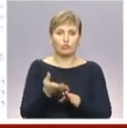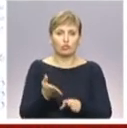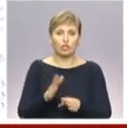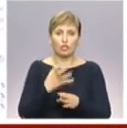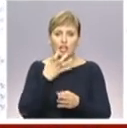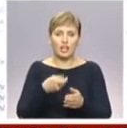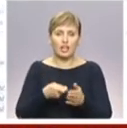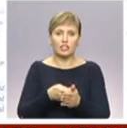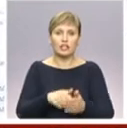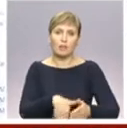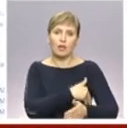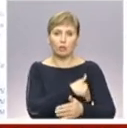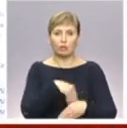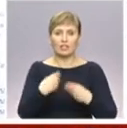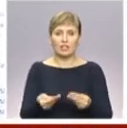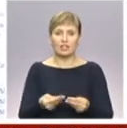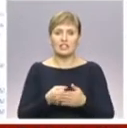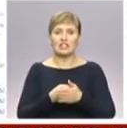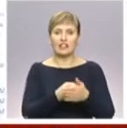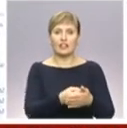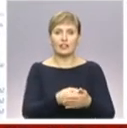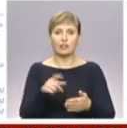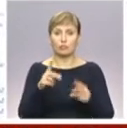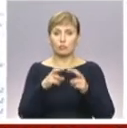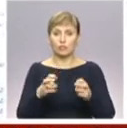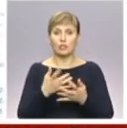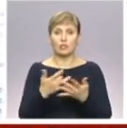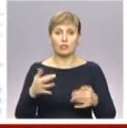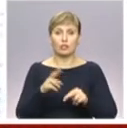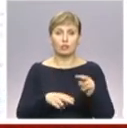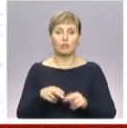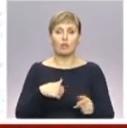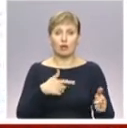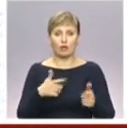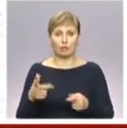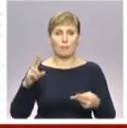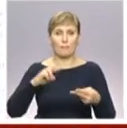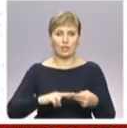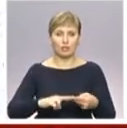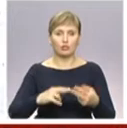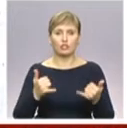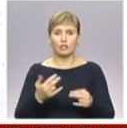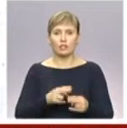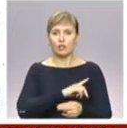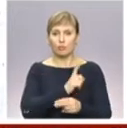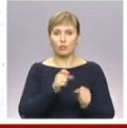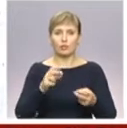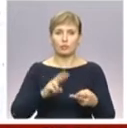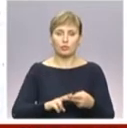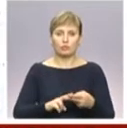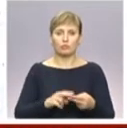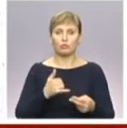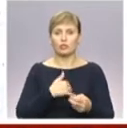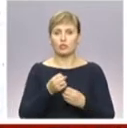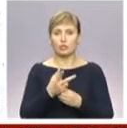Эта перспективная нагрузка дает возможность, как бы вот у нас на рассмотрении еще есть несколько объектов, которые мы готовы подключить. Сейчас, вот имея эту мощность, мы можем их подключить 13